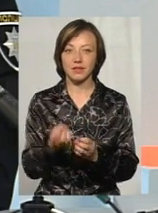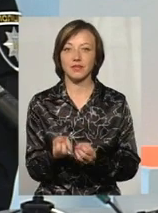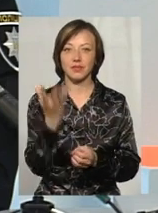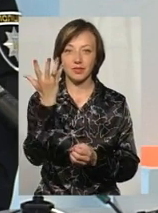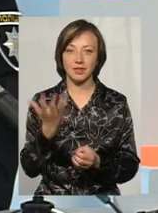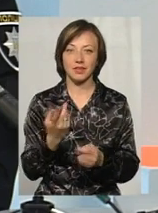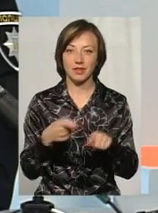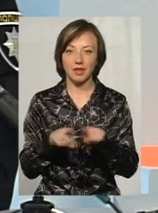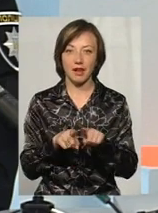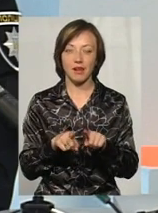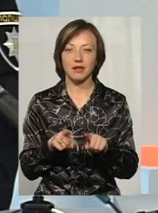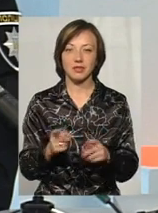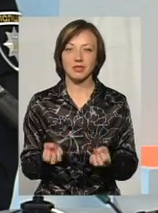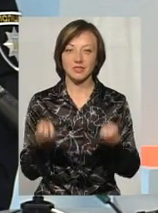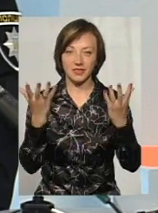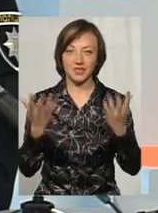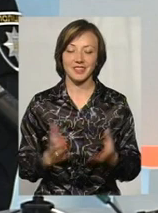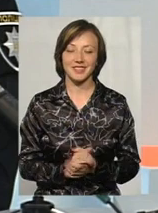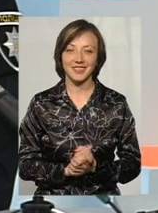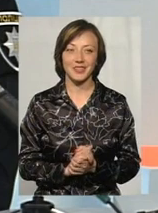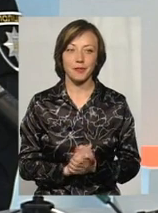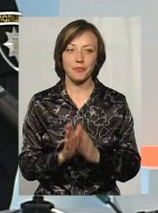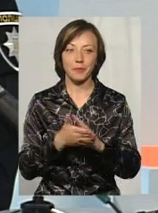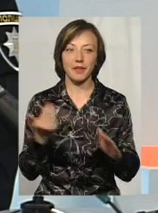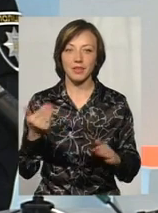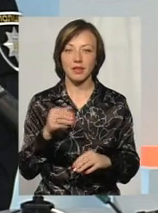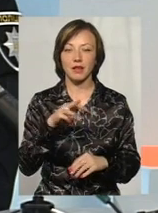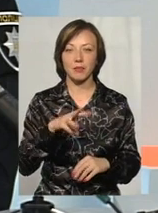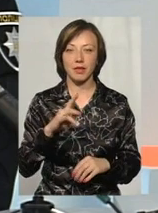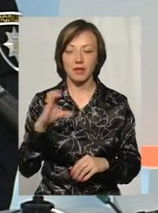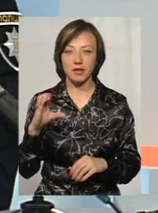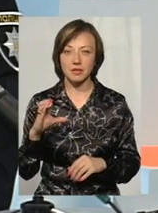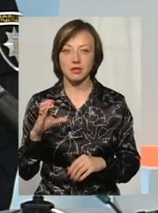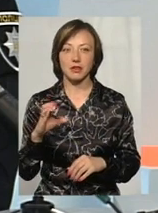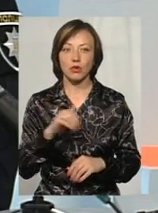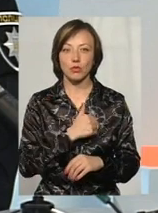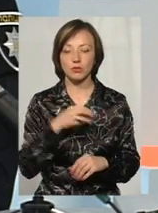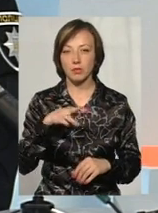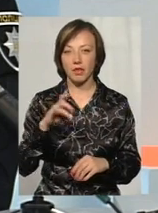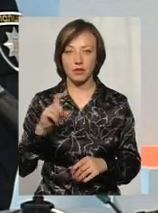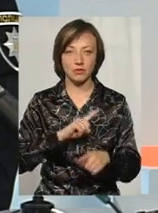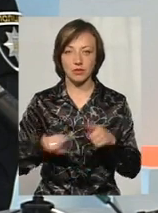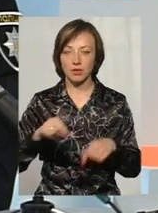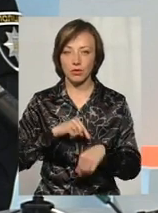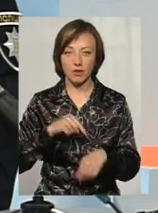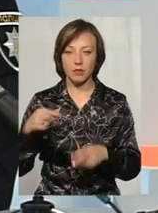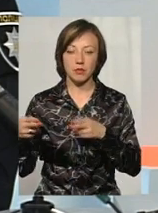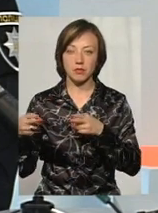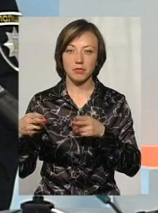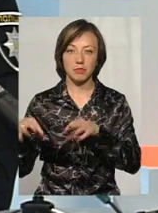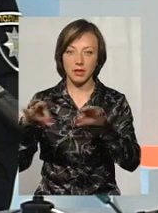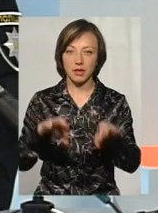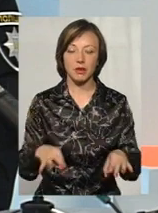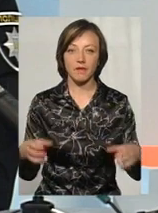включаємо їх, таким чином наші конуса світяться. От, викликали МНС. МНС, хочу теж подякувати, дуже швидко відреагували, приїхав